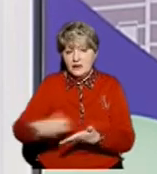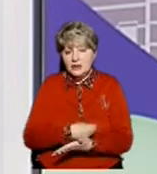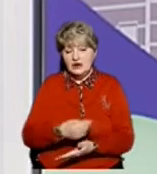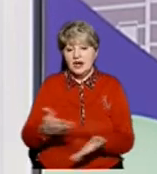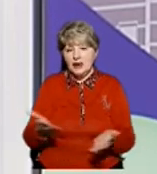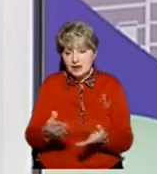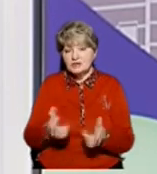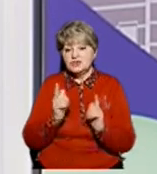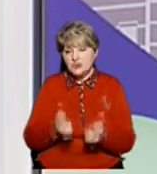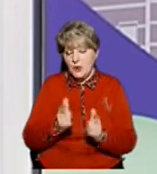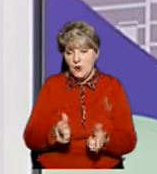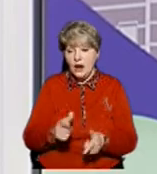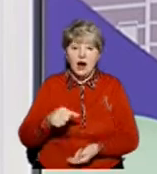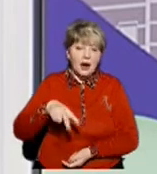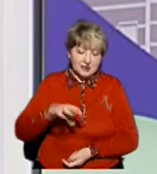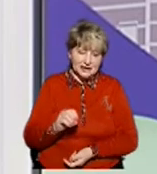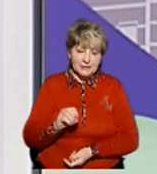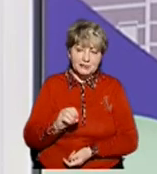якісь кошти, але